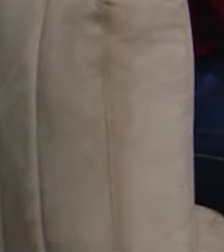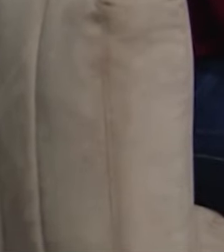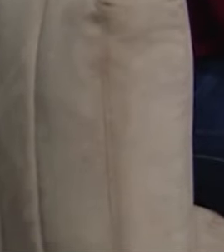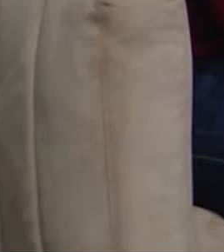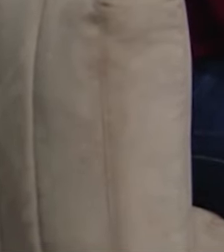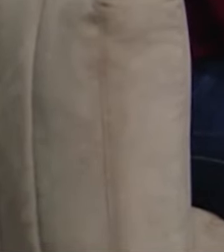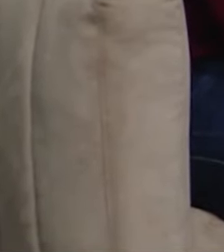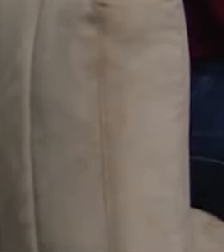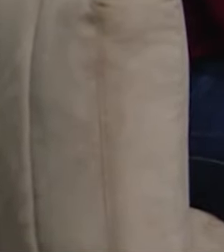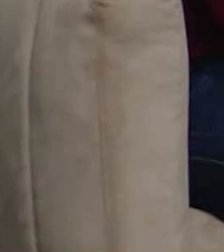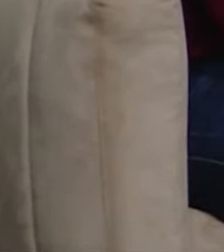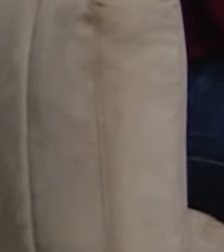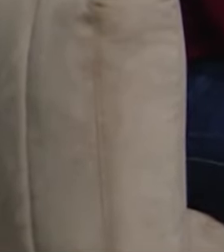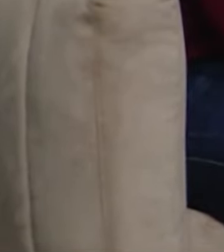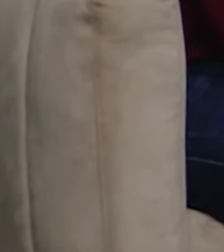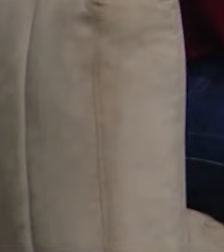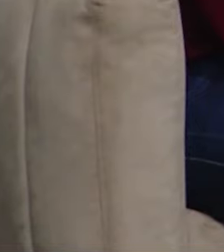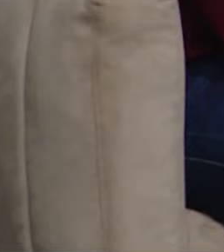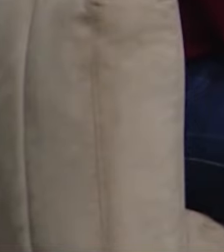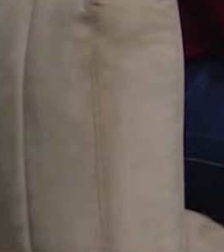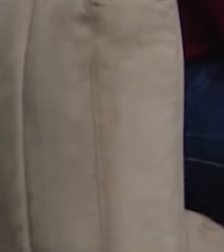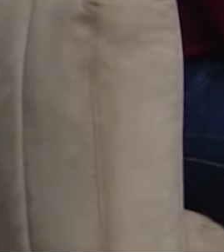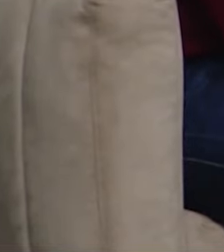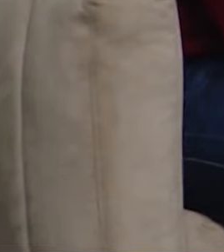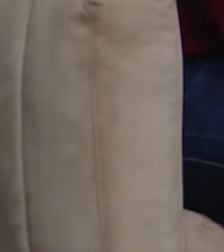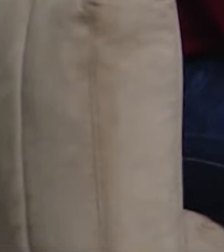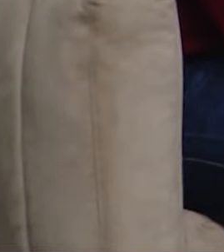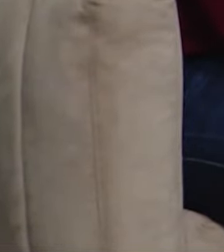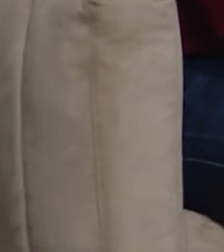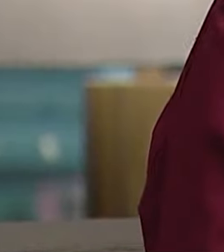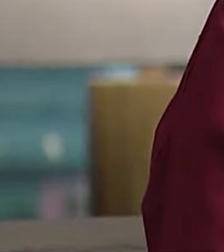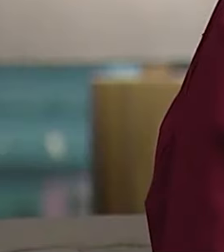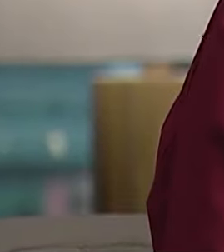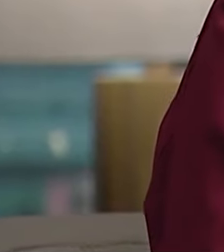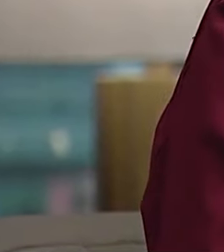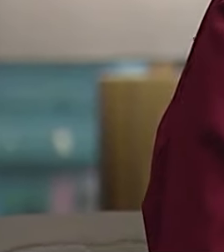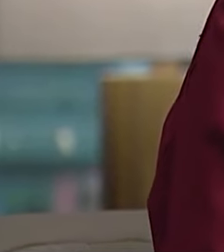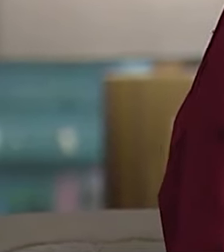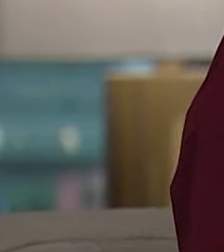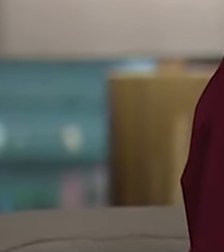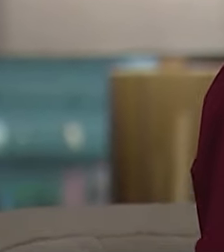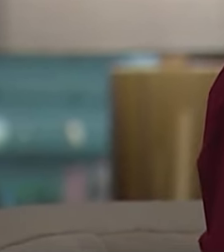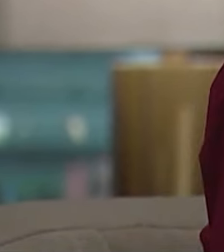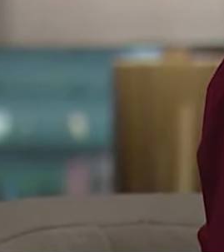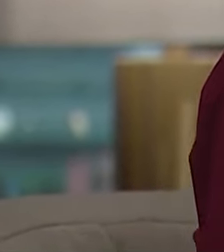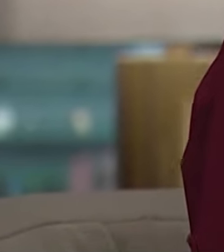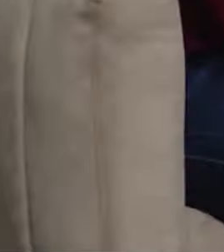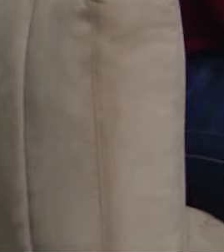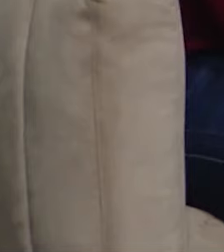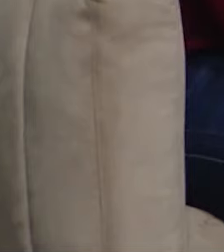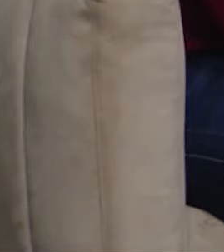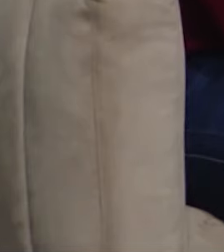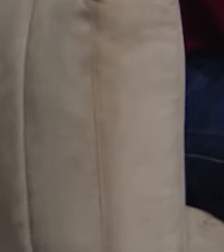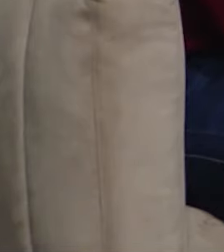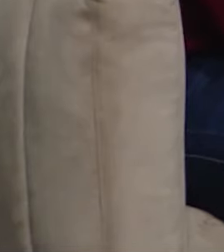وشفت الشر انا شفت القصب وهو بيتعسر انا شفت البطاطس وهي بتتقلي شفت البيض وهو